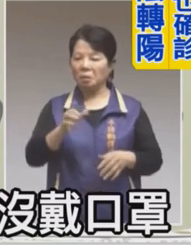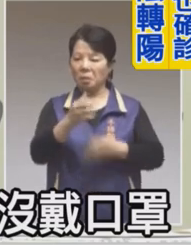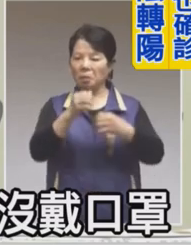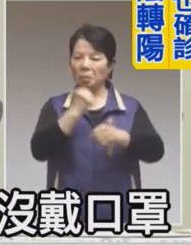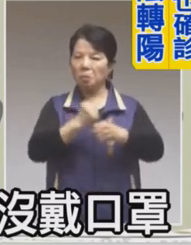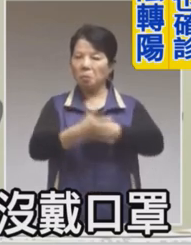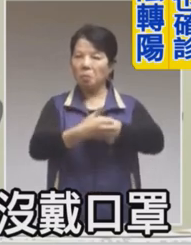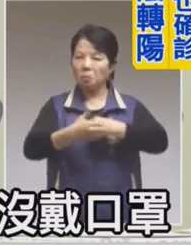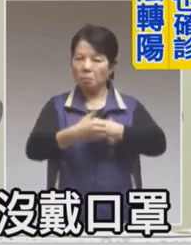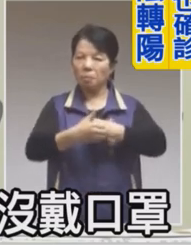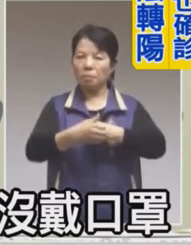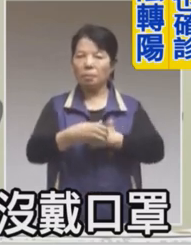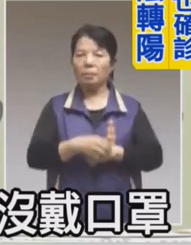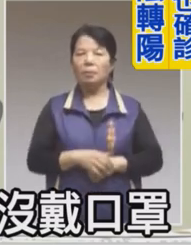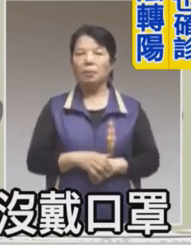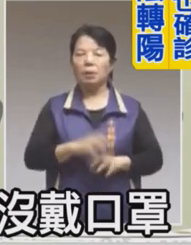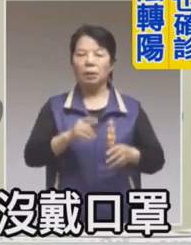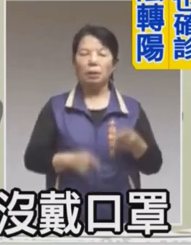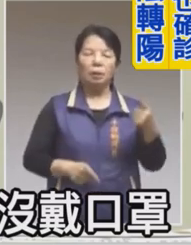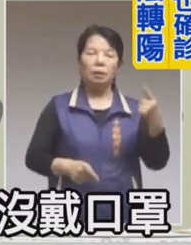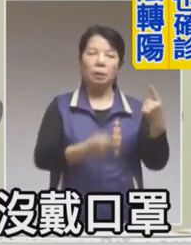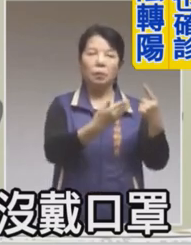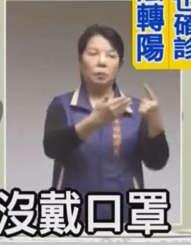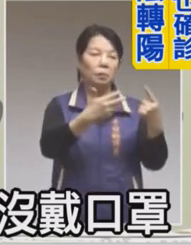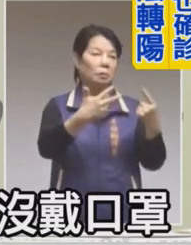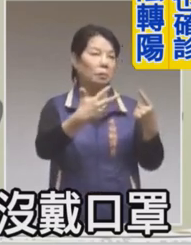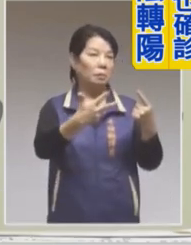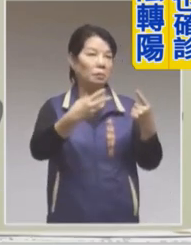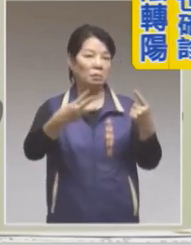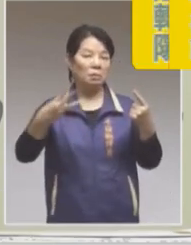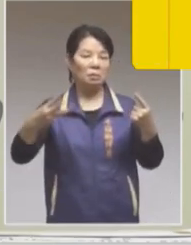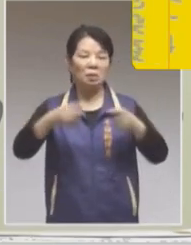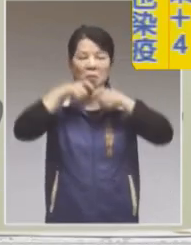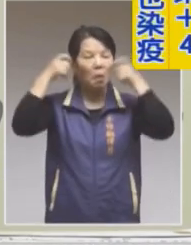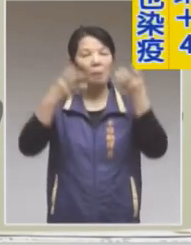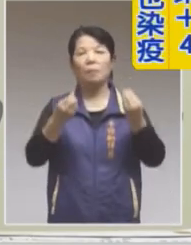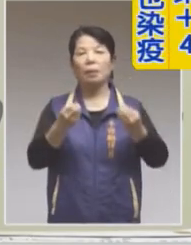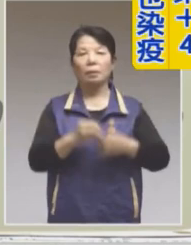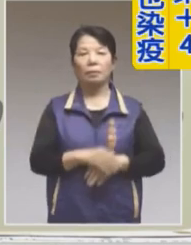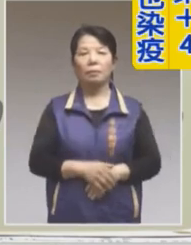工19733并没有戴口罩所以